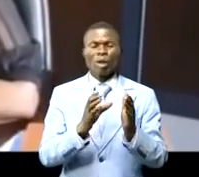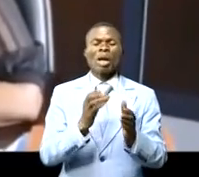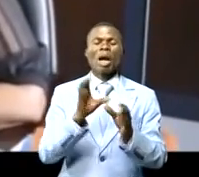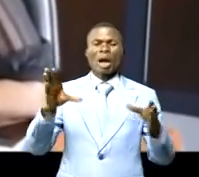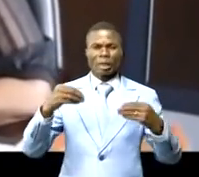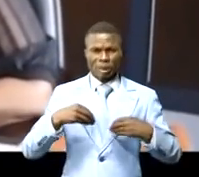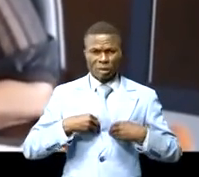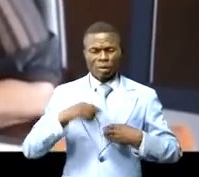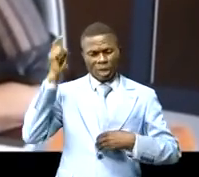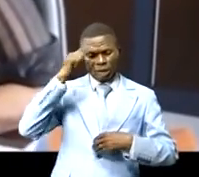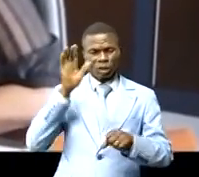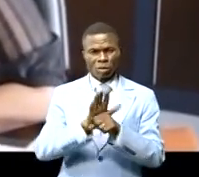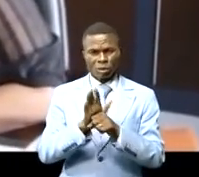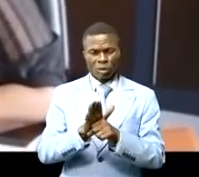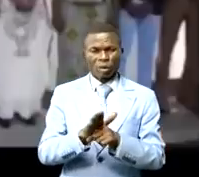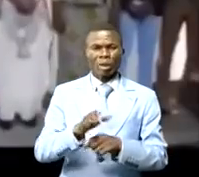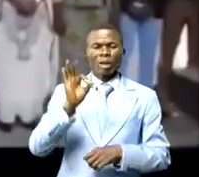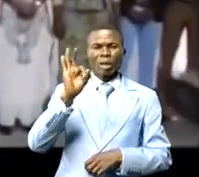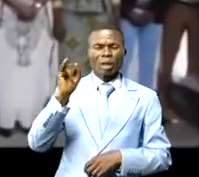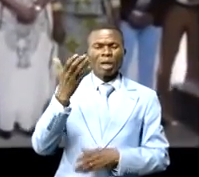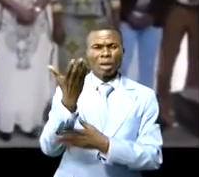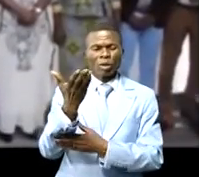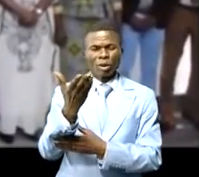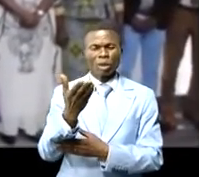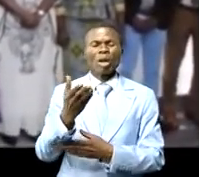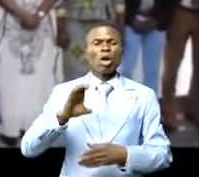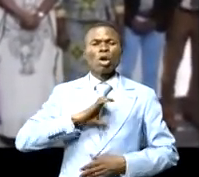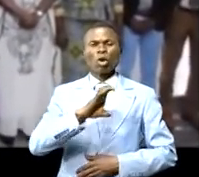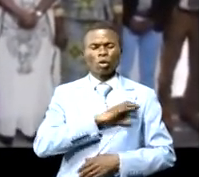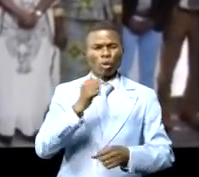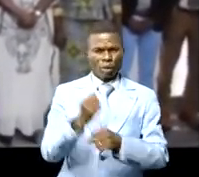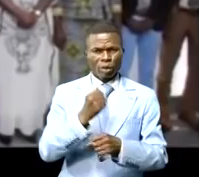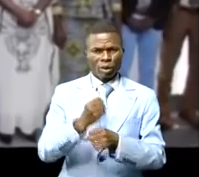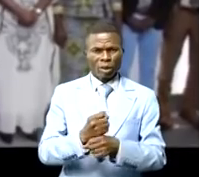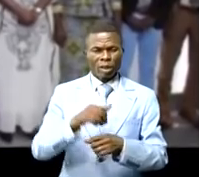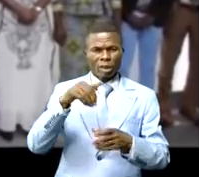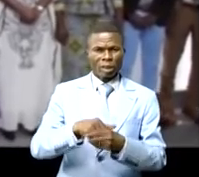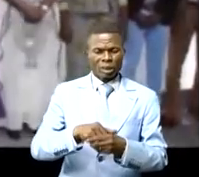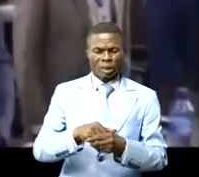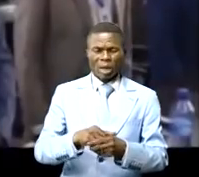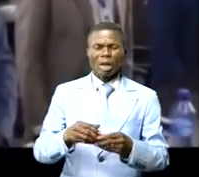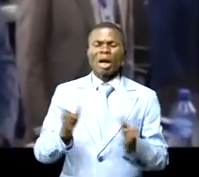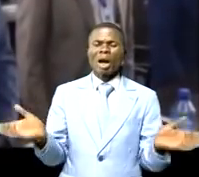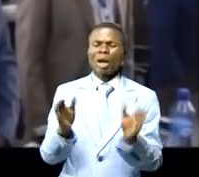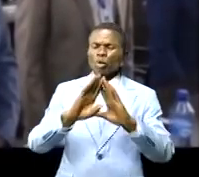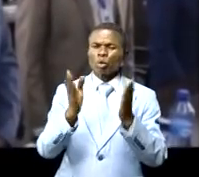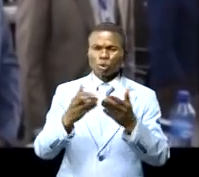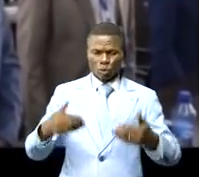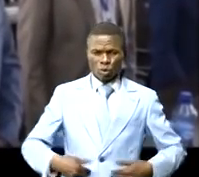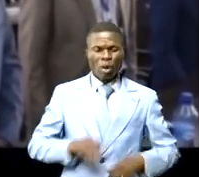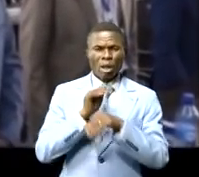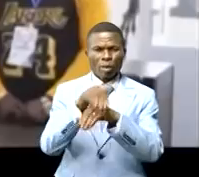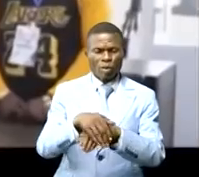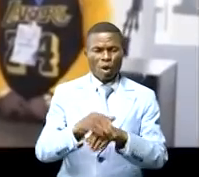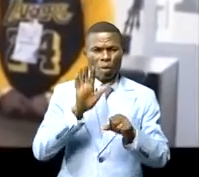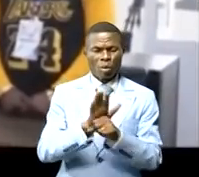disponibilité et sa sagesse. Masuka Saini a invité ce comité à œuvrer dans le sens d'encadrer tous les jeunes pour qu'ils contribuent